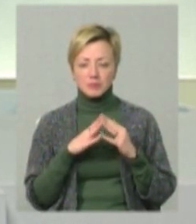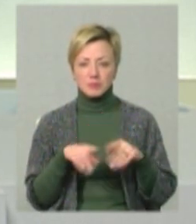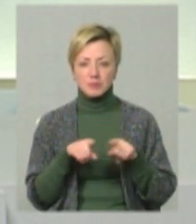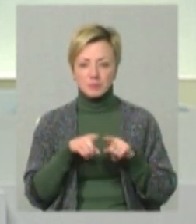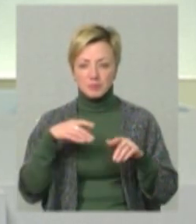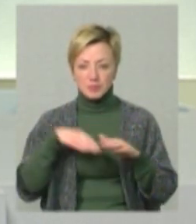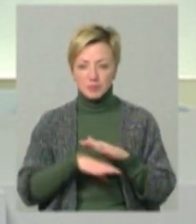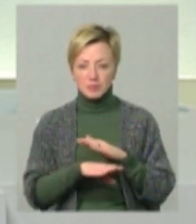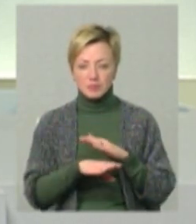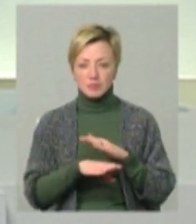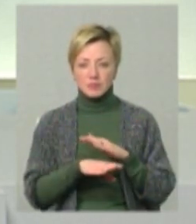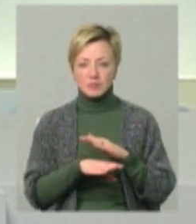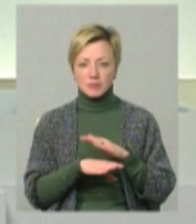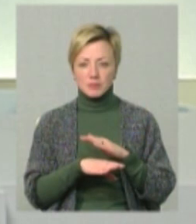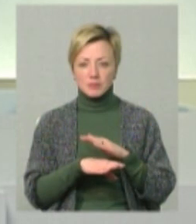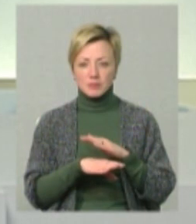таких підземних